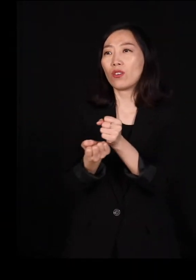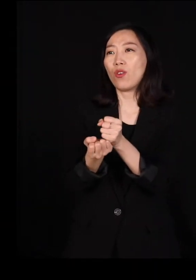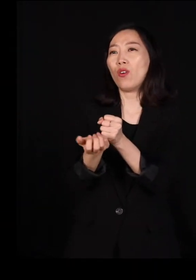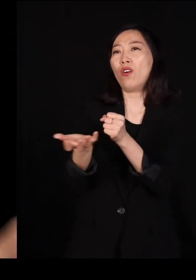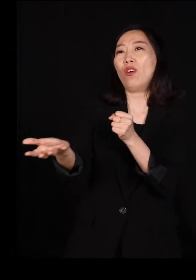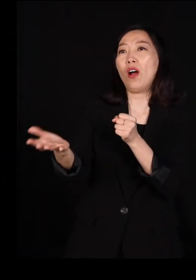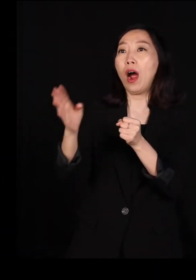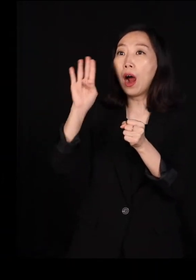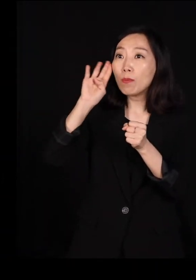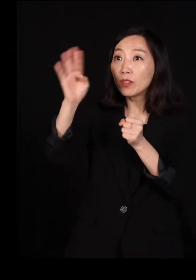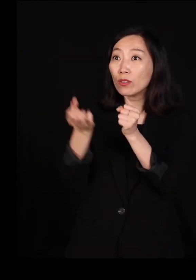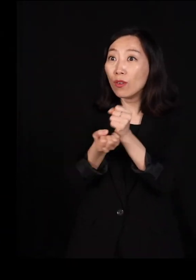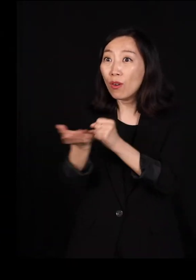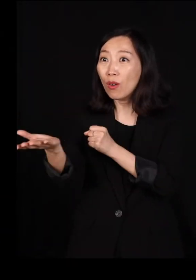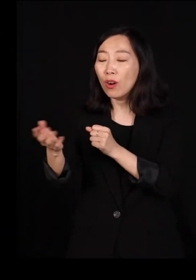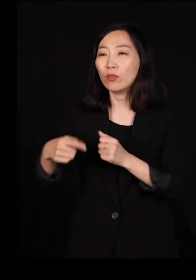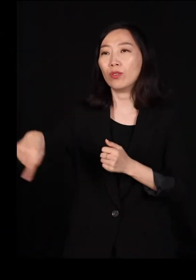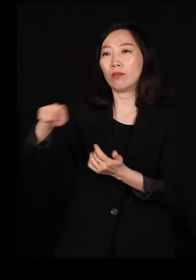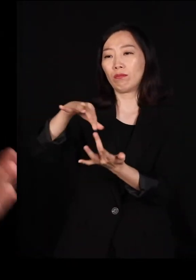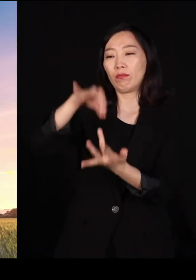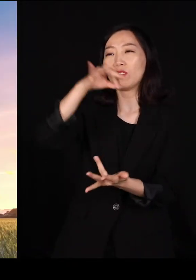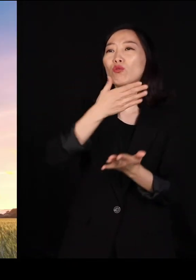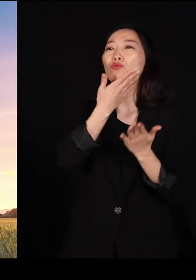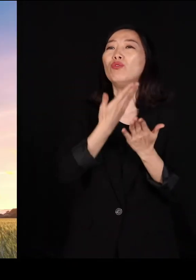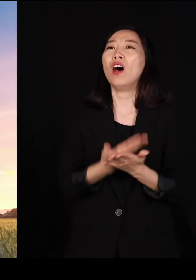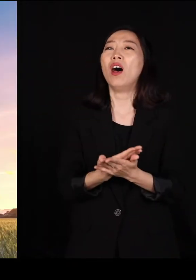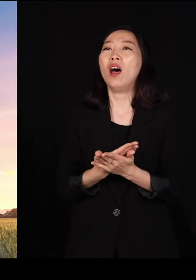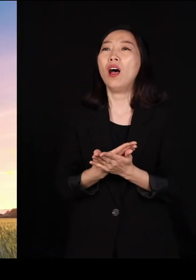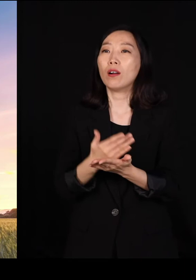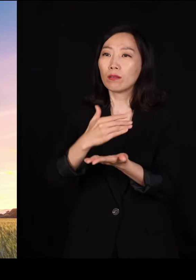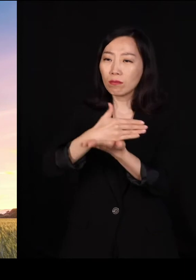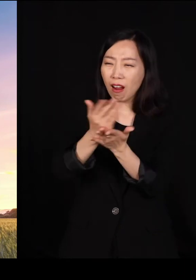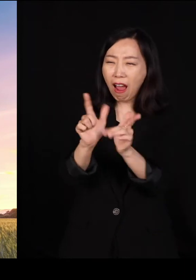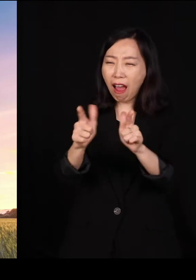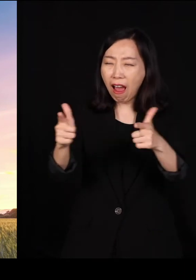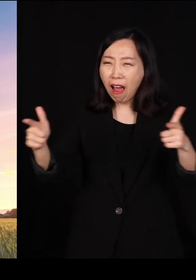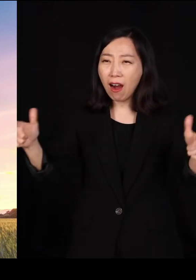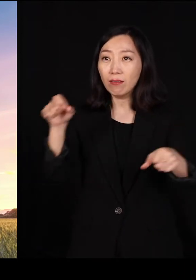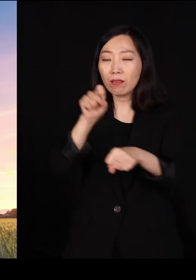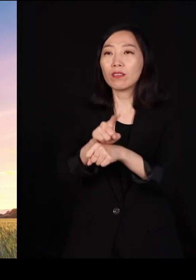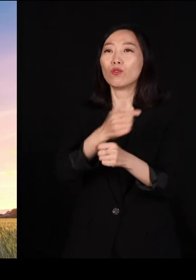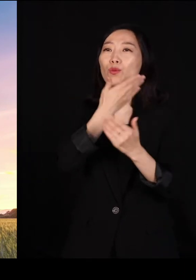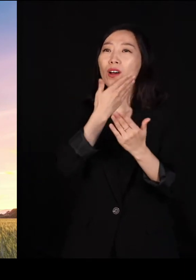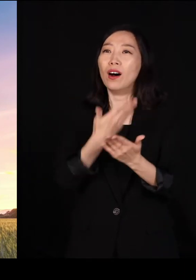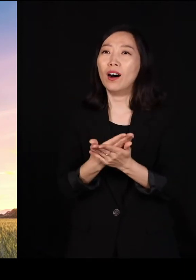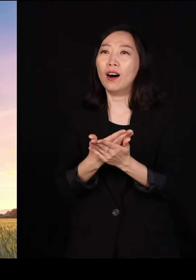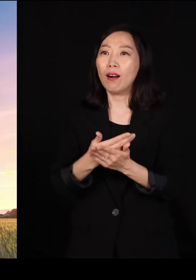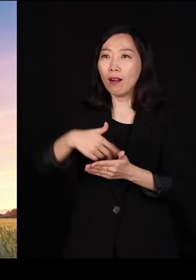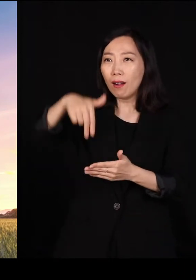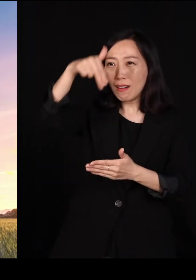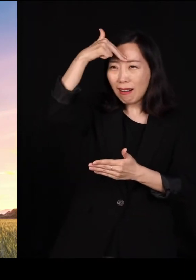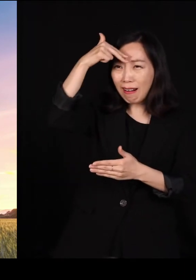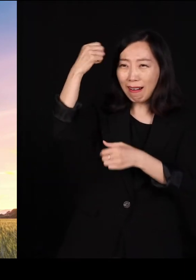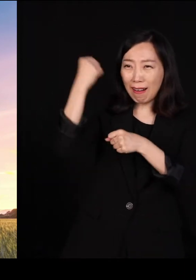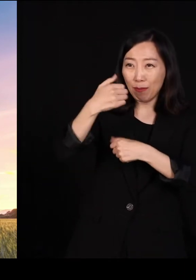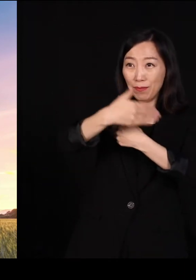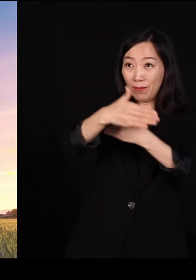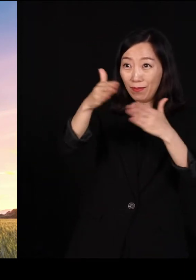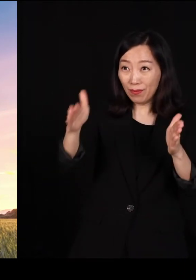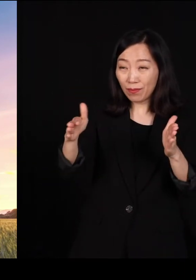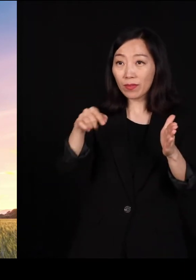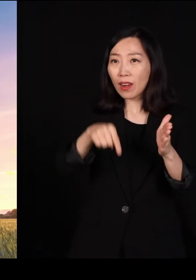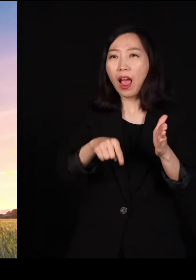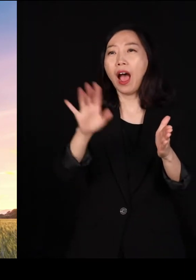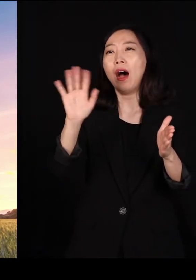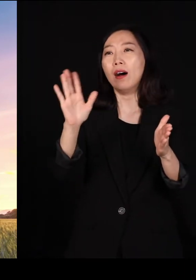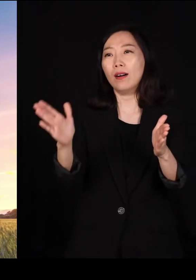상태에서 선택지가 중요해요. 다양성이 중요해요. 박스에 한 가지 공식이 아니라 여러 가지를 갖고